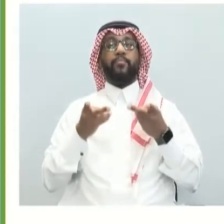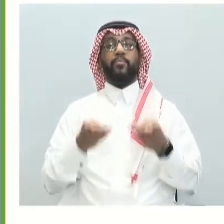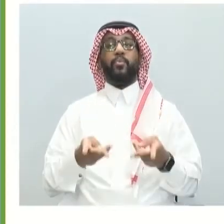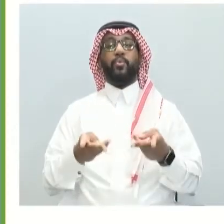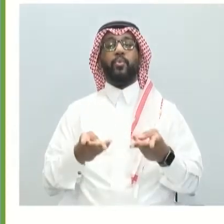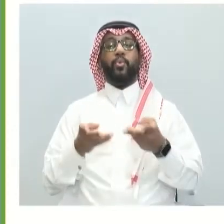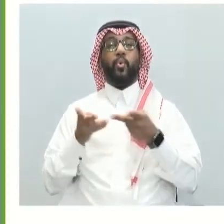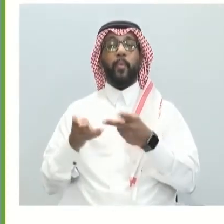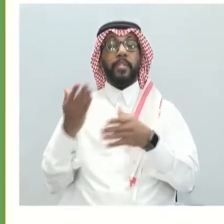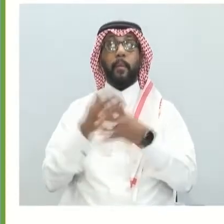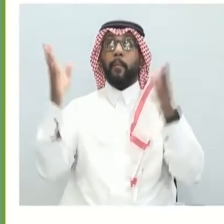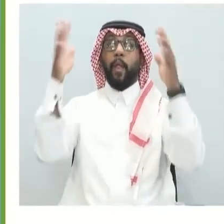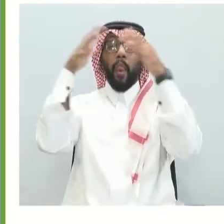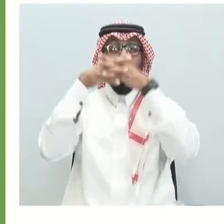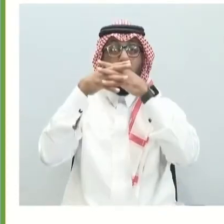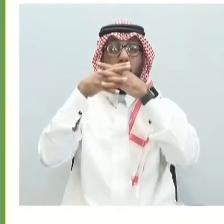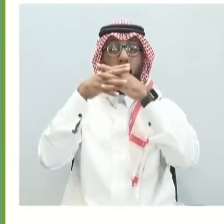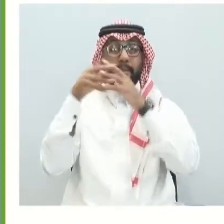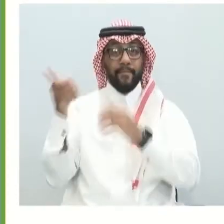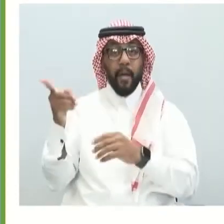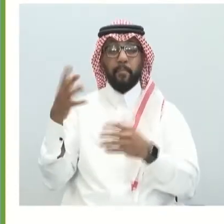النوم الميلانين